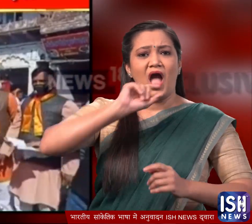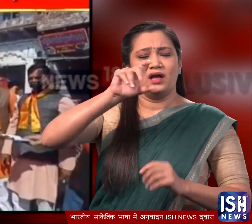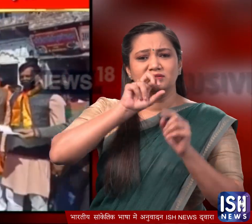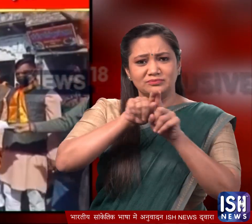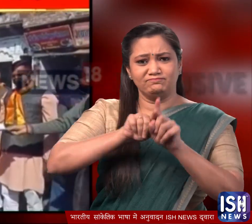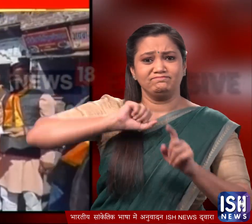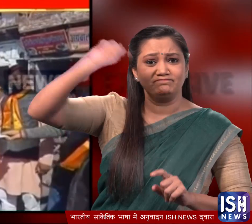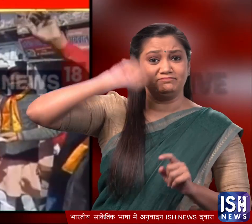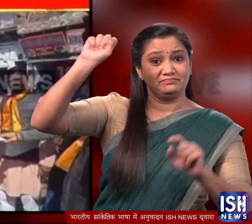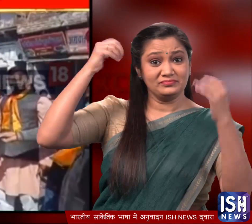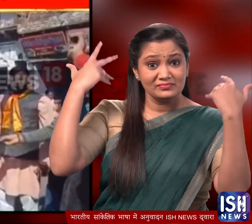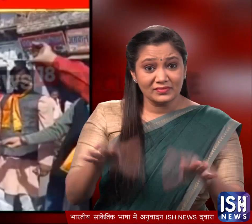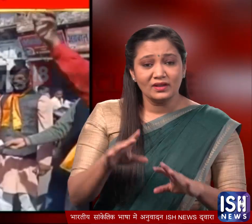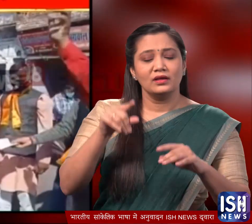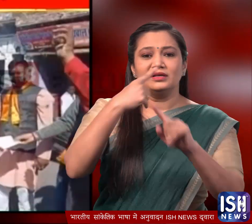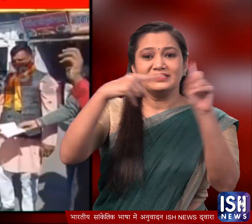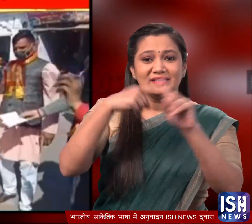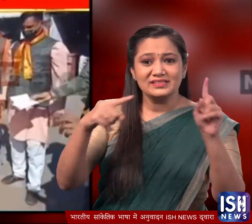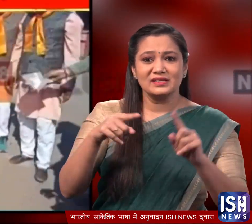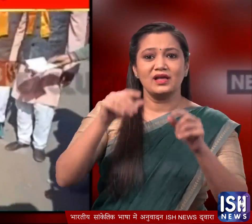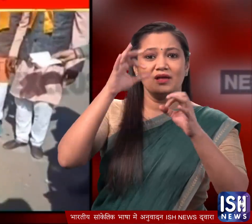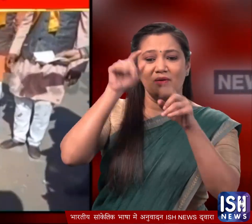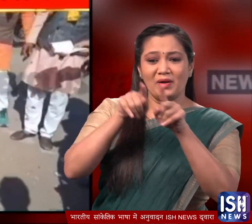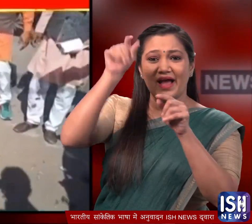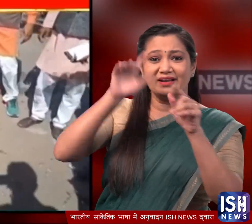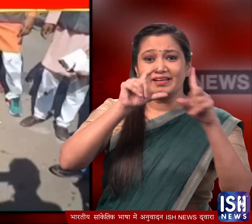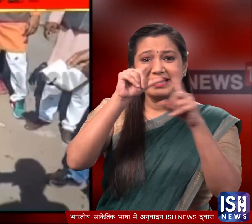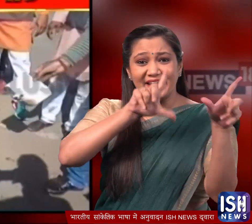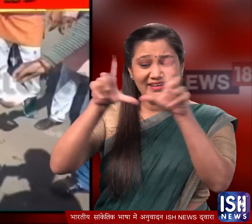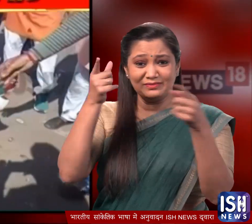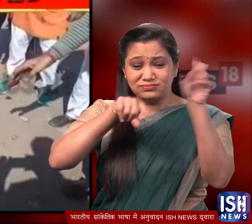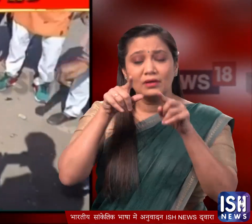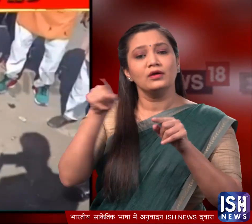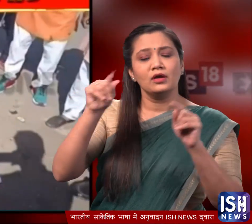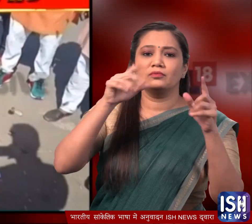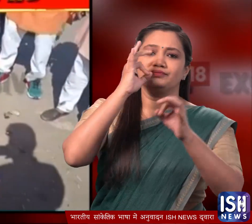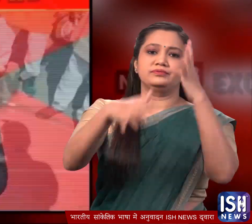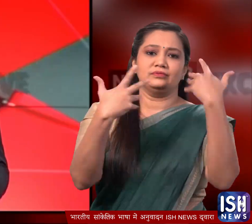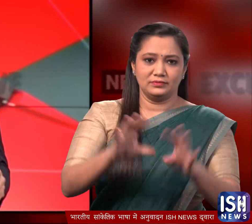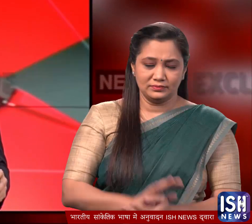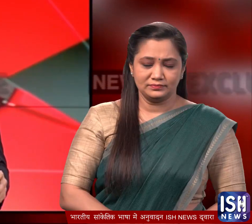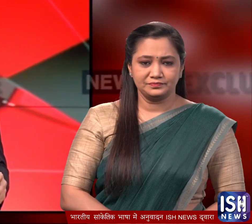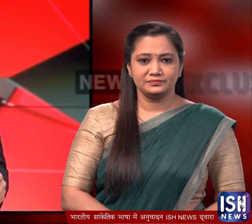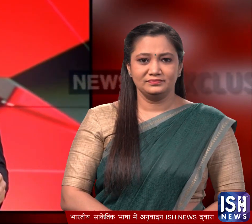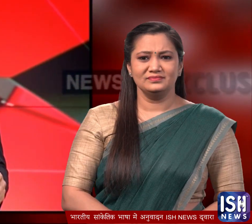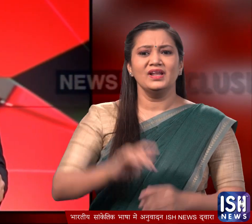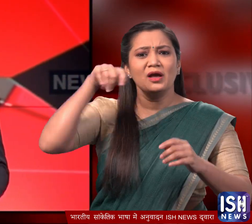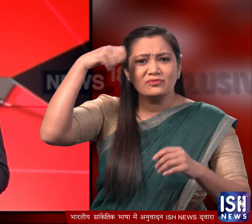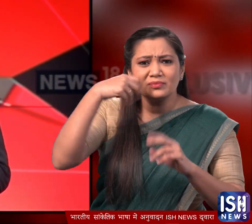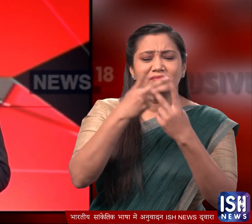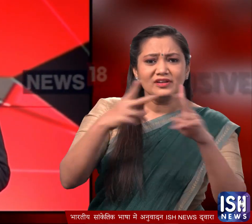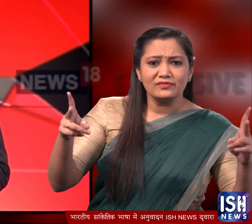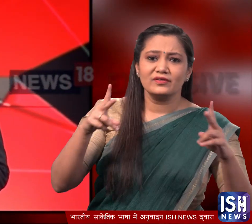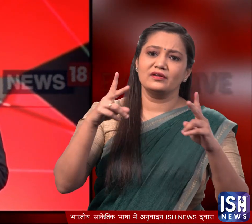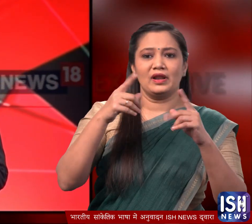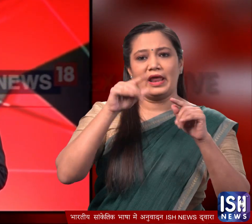काफी देर तक नारेबाजी करने के बाद प्रदर्शनकारियों ने वेब सीरीज के निर्देशक का पुतला फूंककर अपना विरोध जताया। बात की बात यह कि फिल्मों में